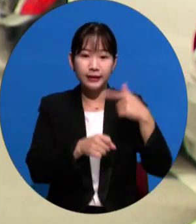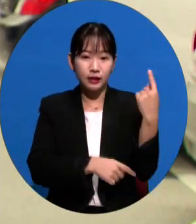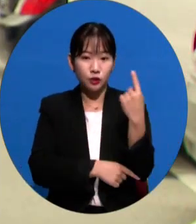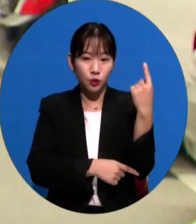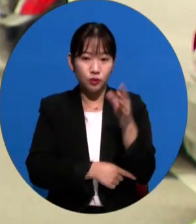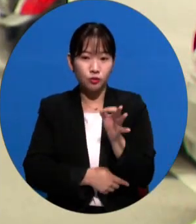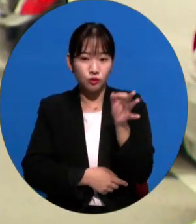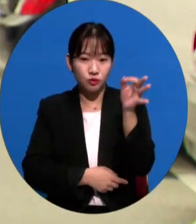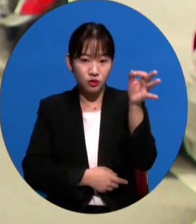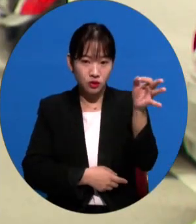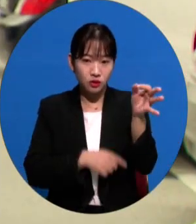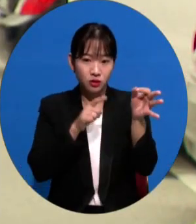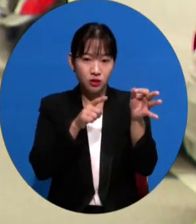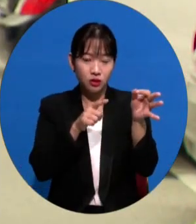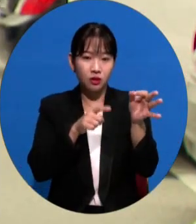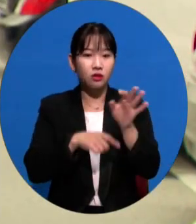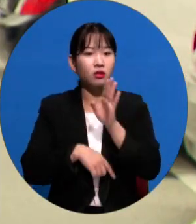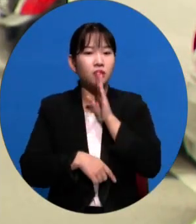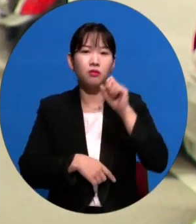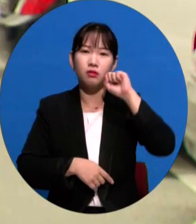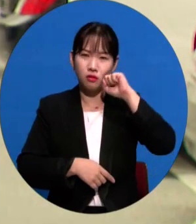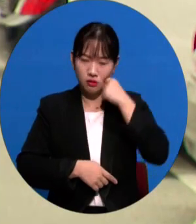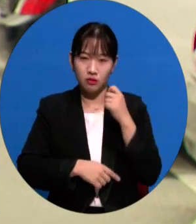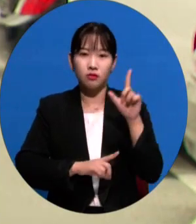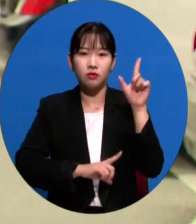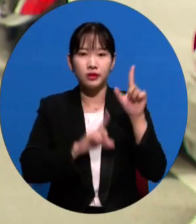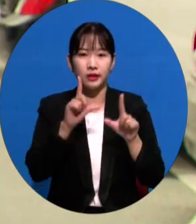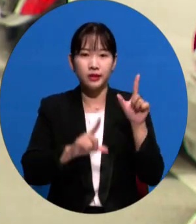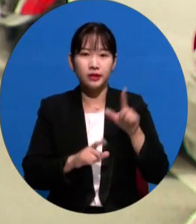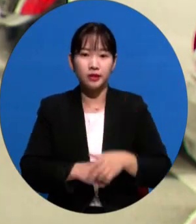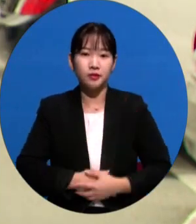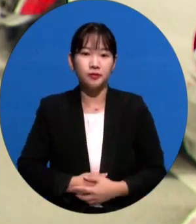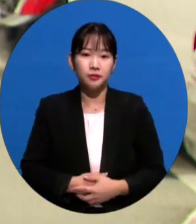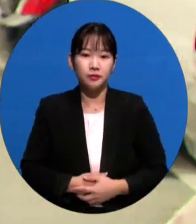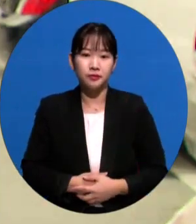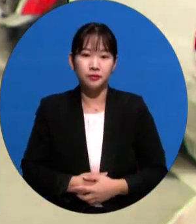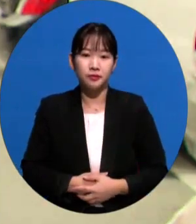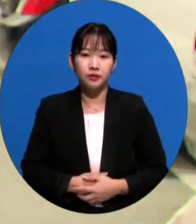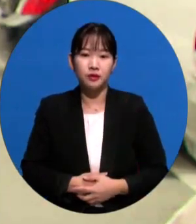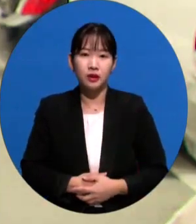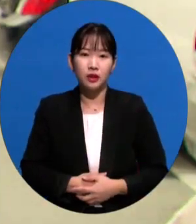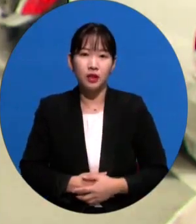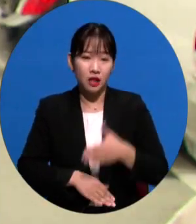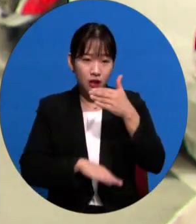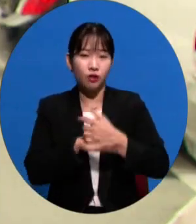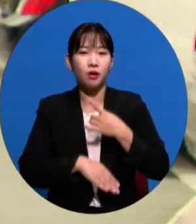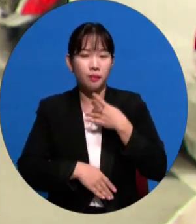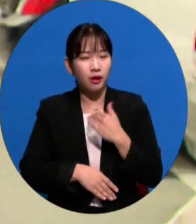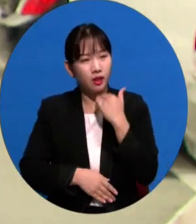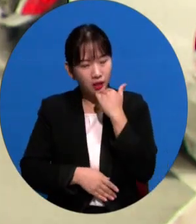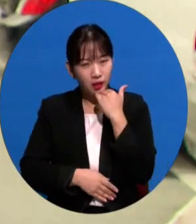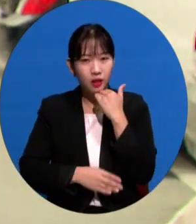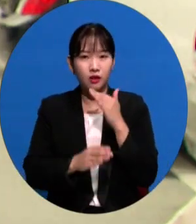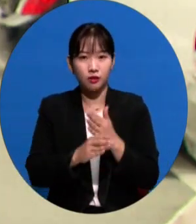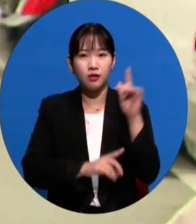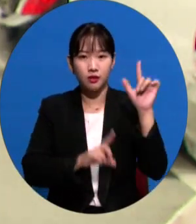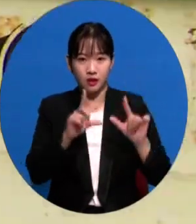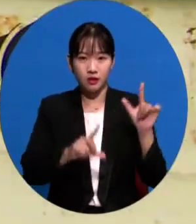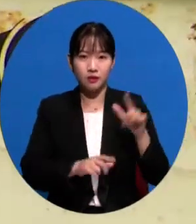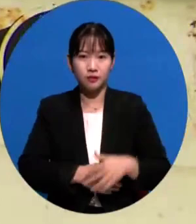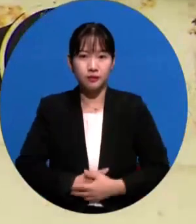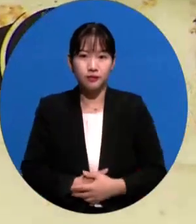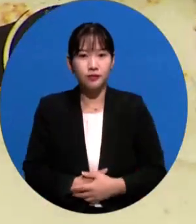요금을 지급을 한다는 것이 굉장히 어려운 지금 상황에 있고요. 그 처분만 지금 바라보고 있는 그런